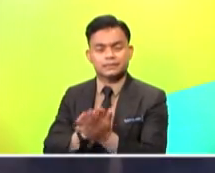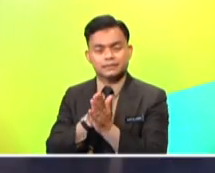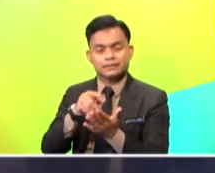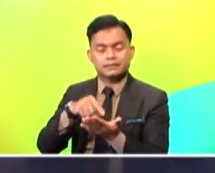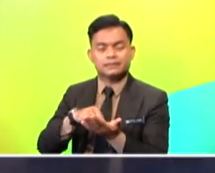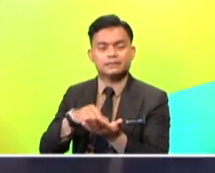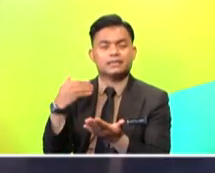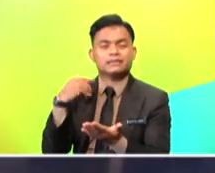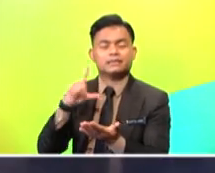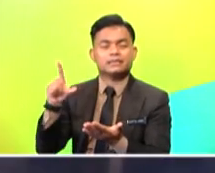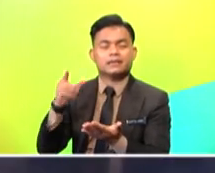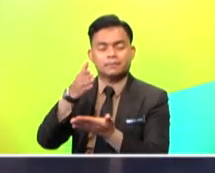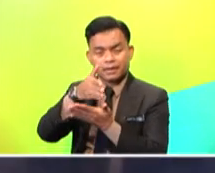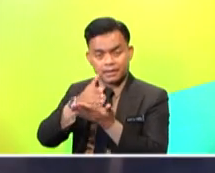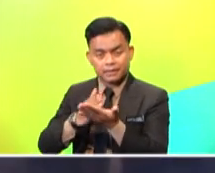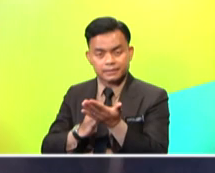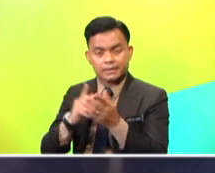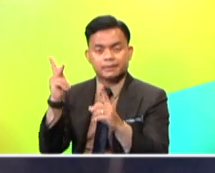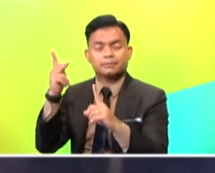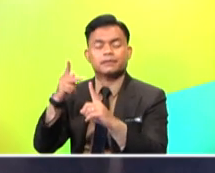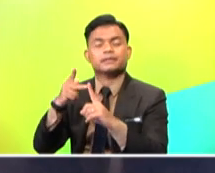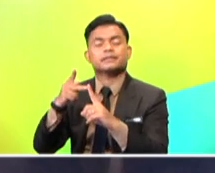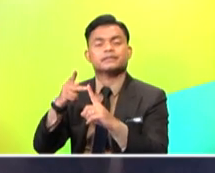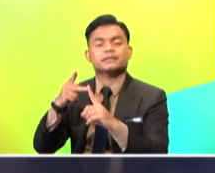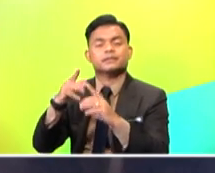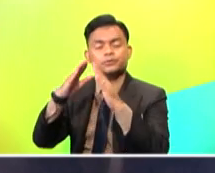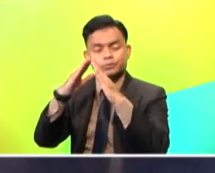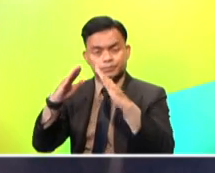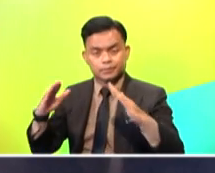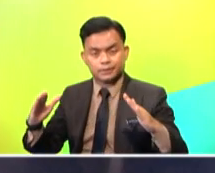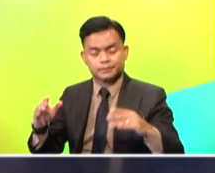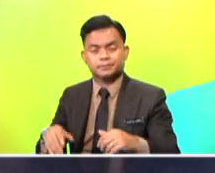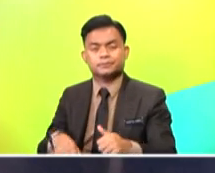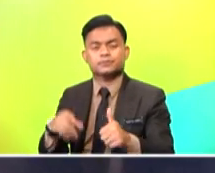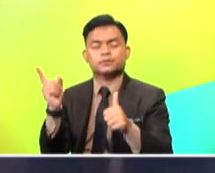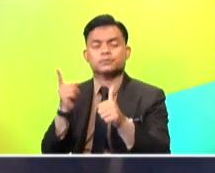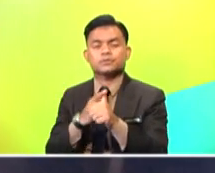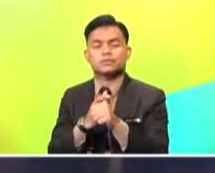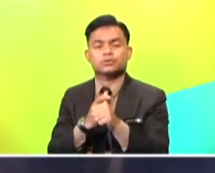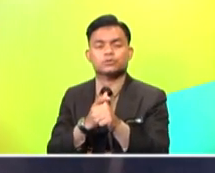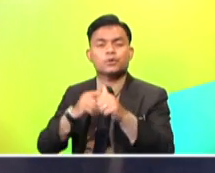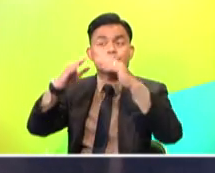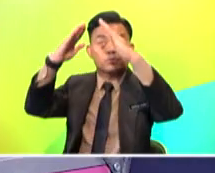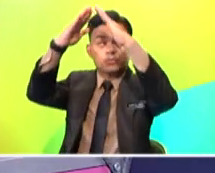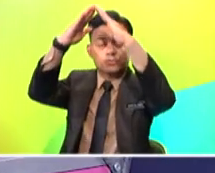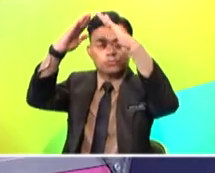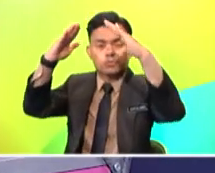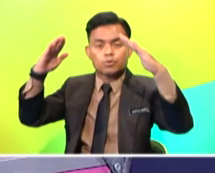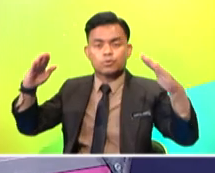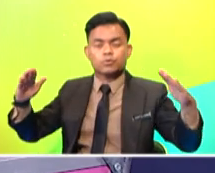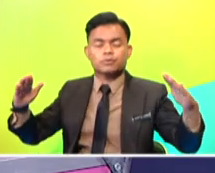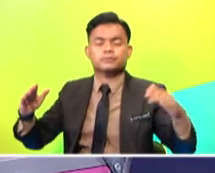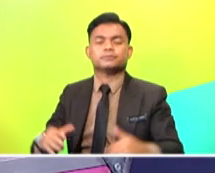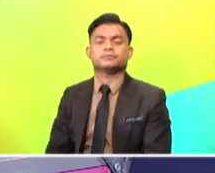kita ulang semula. Kita ulang boleh cikgu? Yang pertama dari atas boleh. Boleh. Okey, yang pertama kita apa ada ni? Bumbung. Apa guna bumbung,